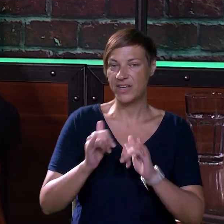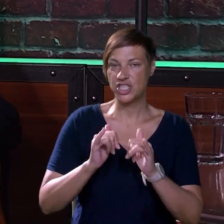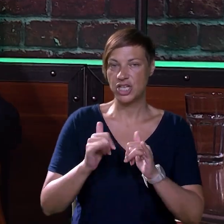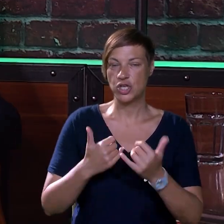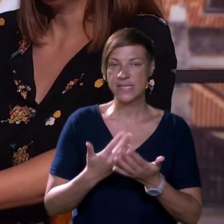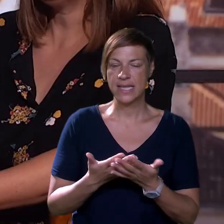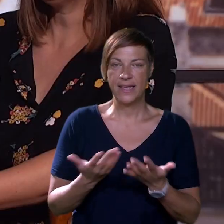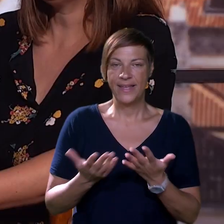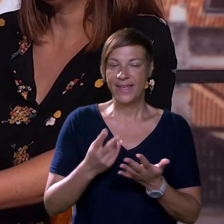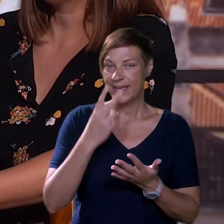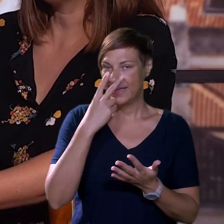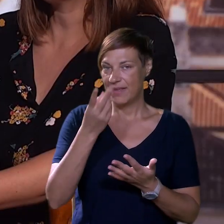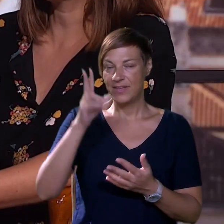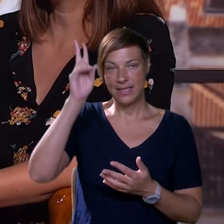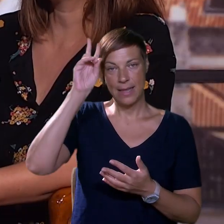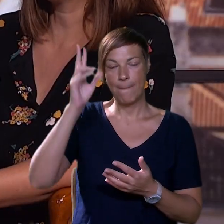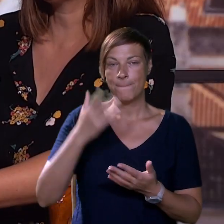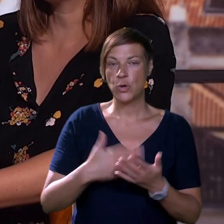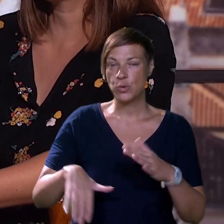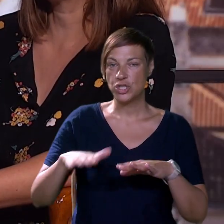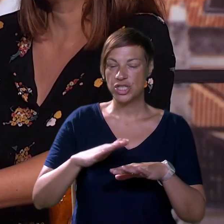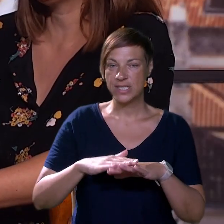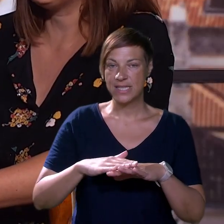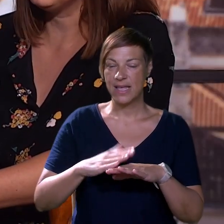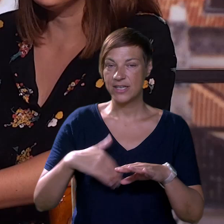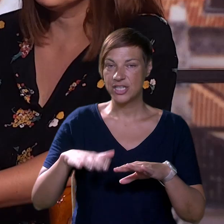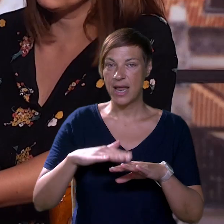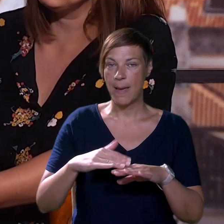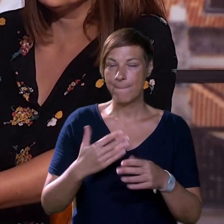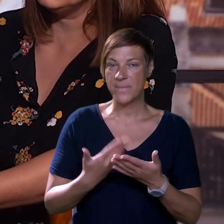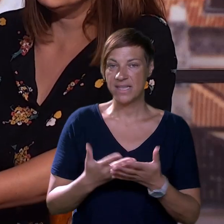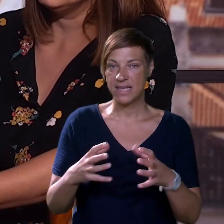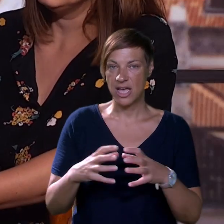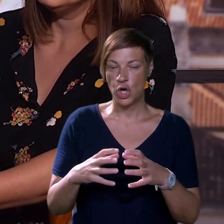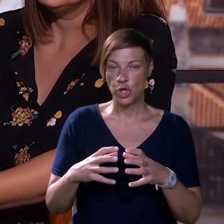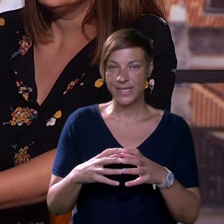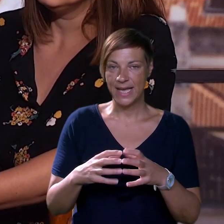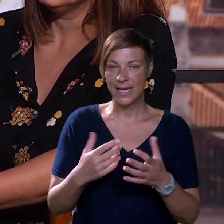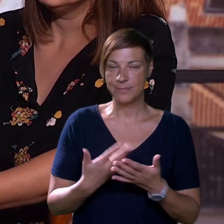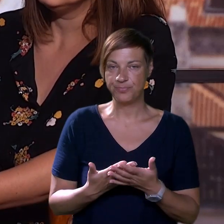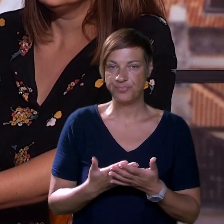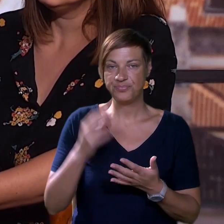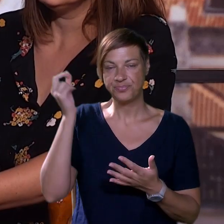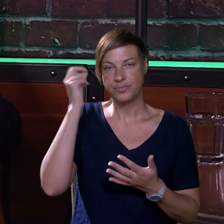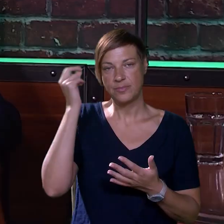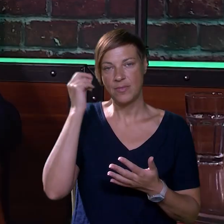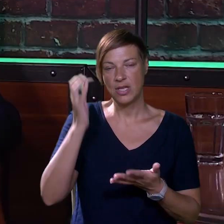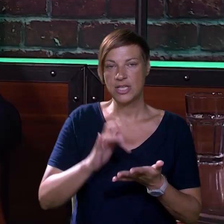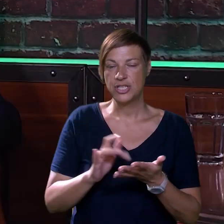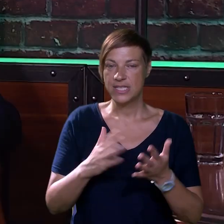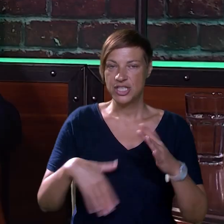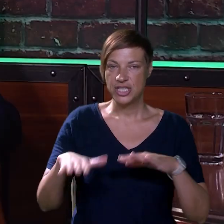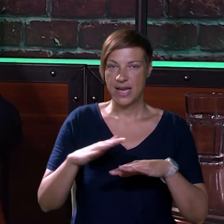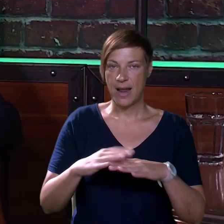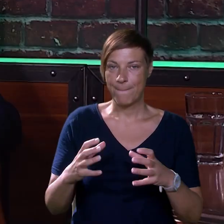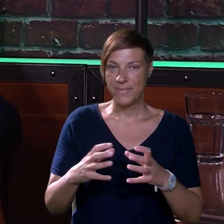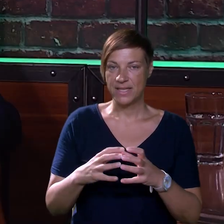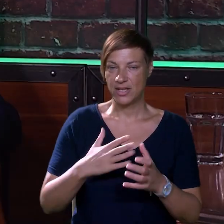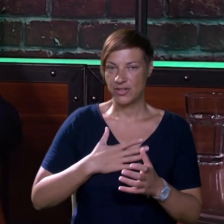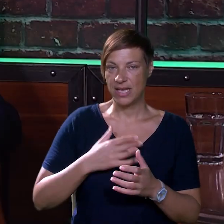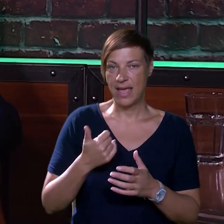gosti. Gdje vidite mogućnost najvećeg napretka vašeg odjela? Pa čujte, što se tiče napretka,